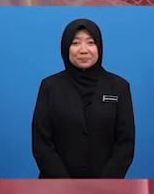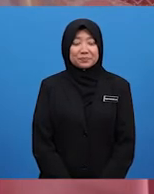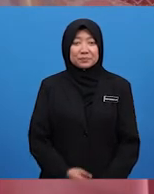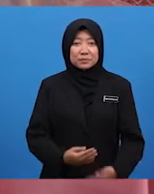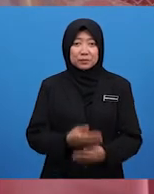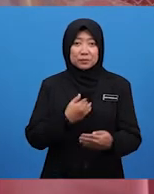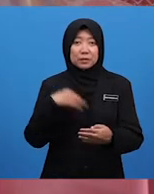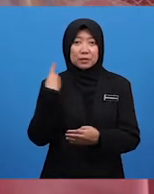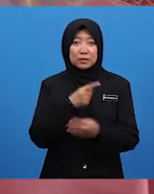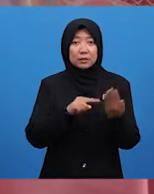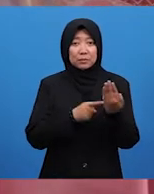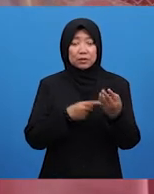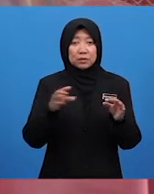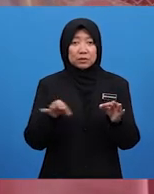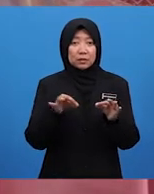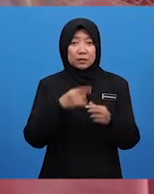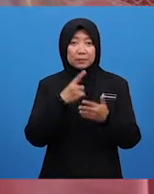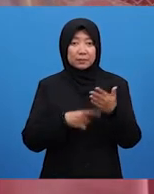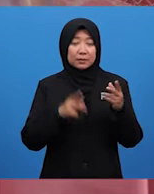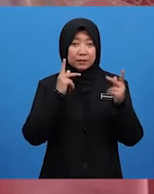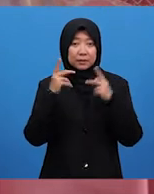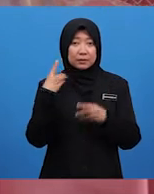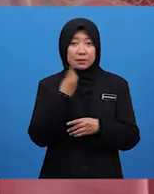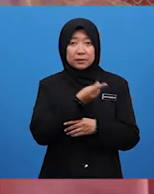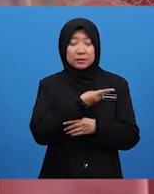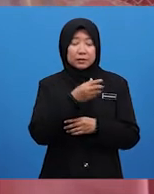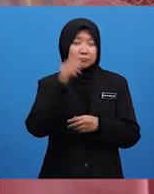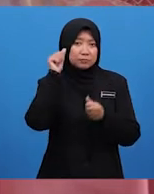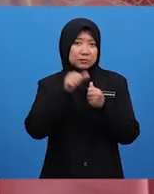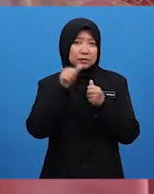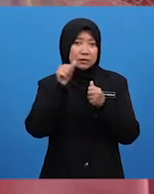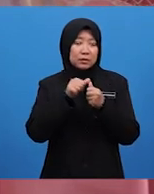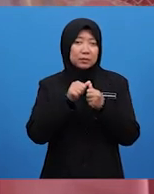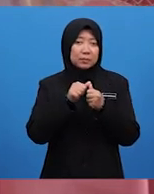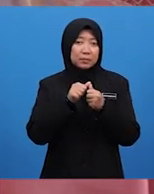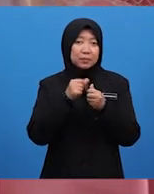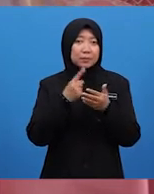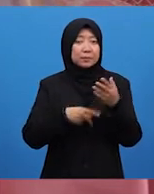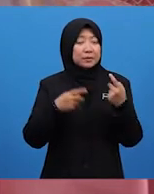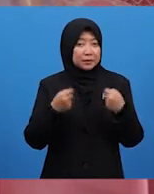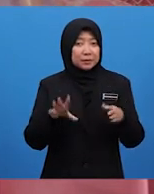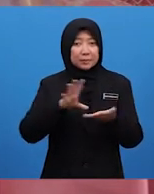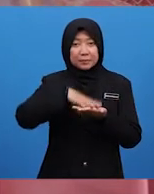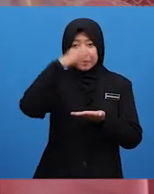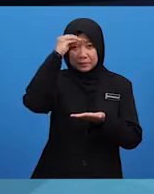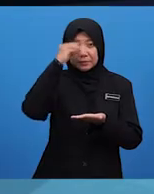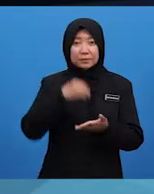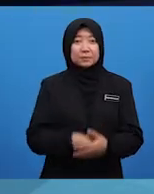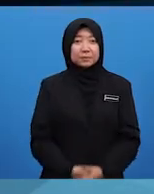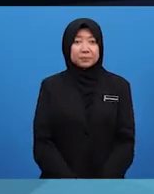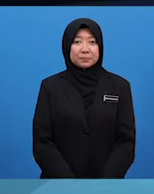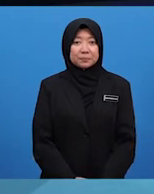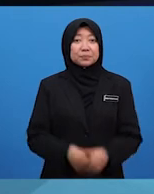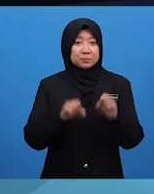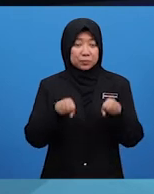Sebelum kita mulakan jahitan, apa kata kita imbas kembali apa yang telah kita pelajari?